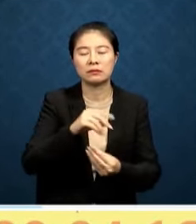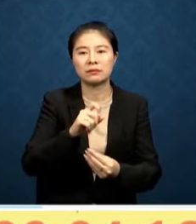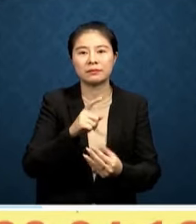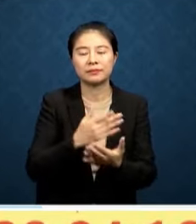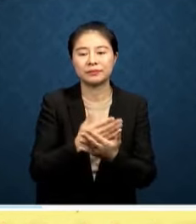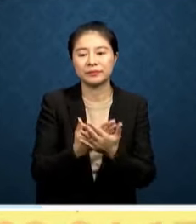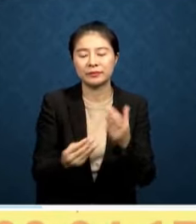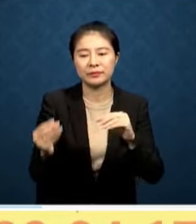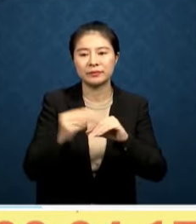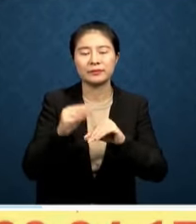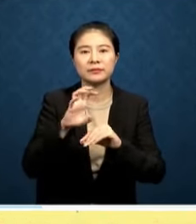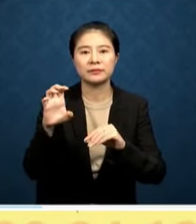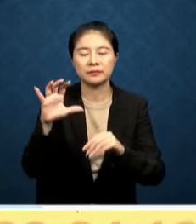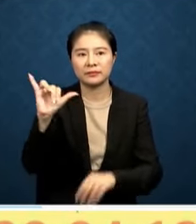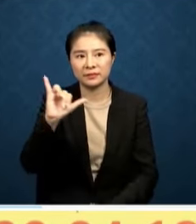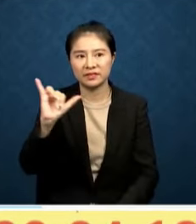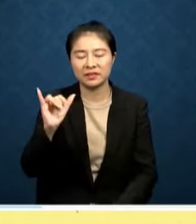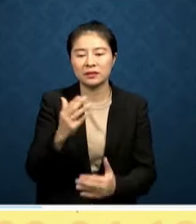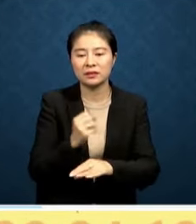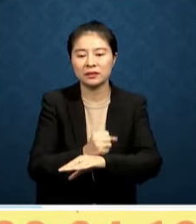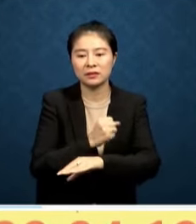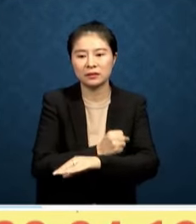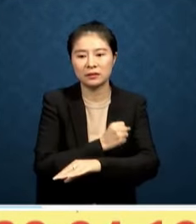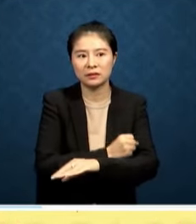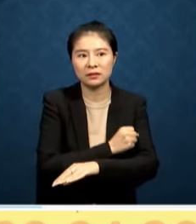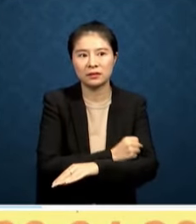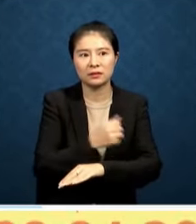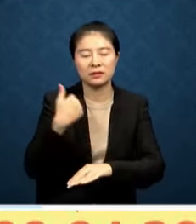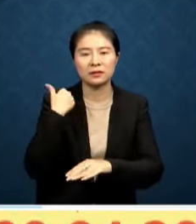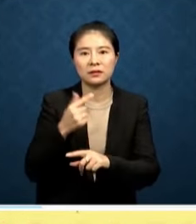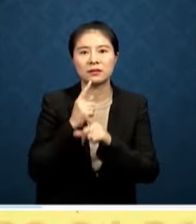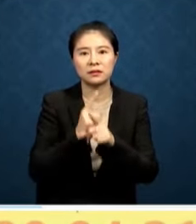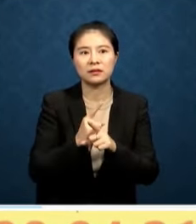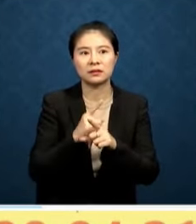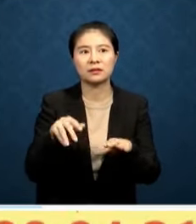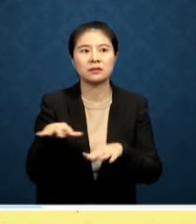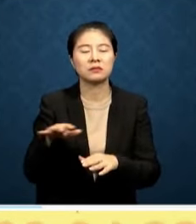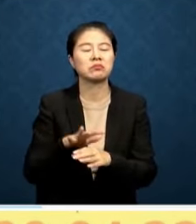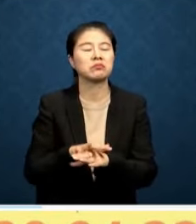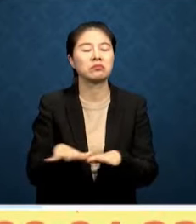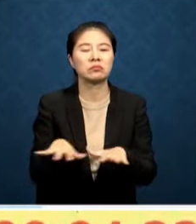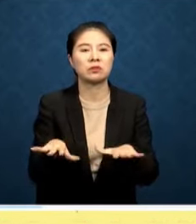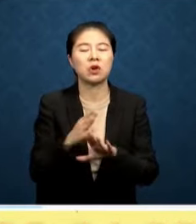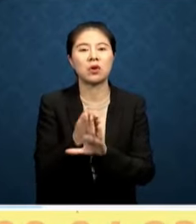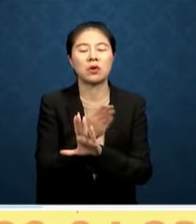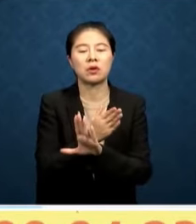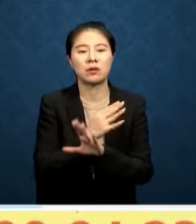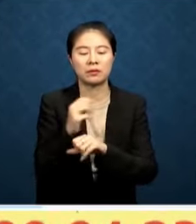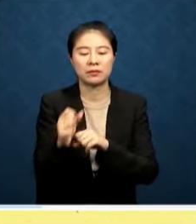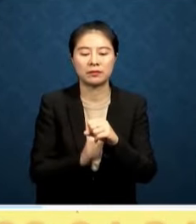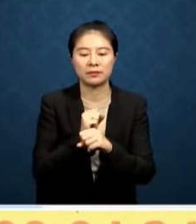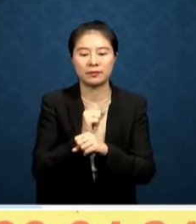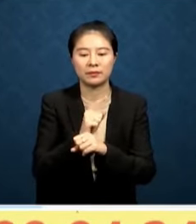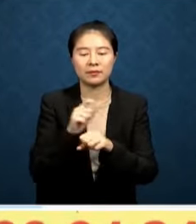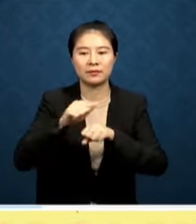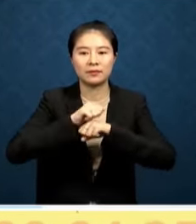าทเราก็ยังมีการขึ้นค่าแรงขั้นต่ำตามปกติในทุกๆก่อนสิ้นปีเราก็จะมีการประก